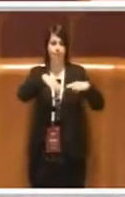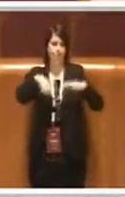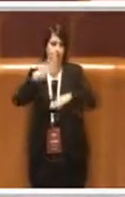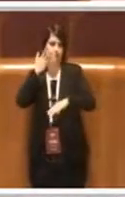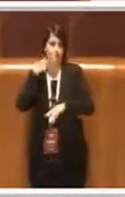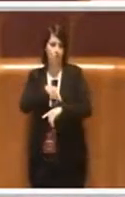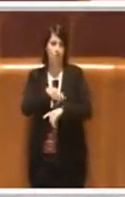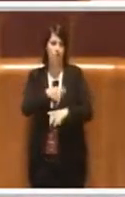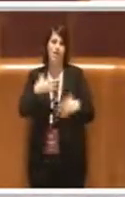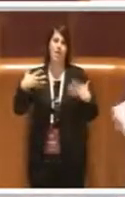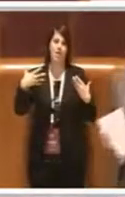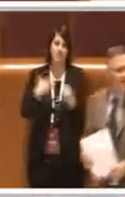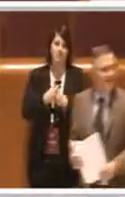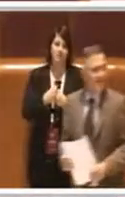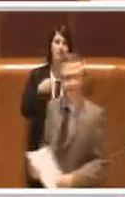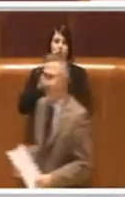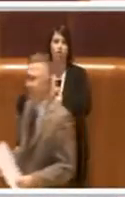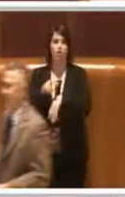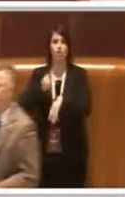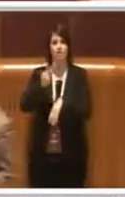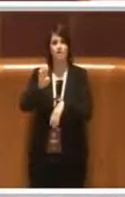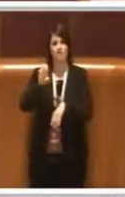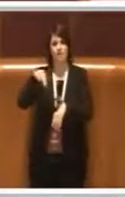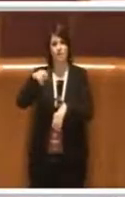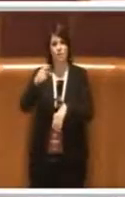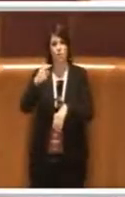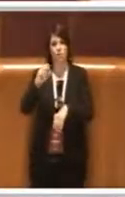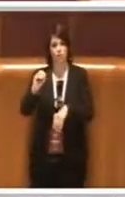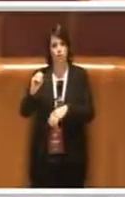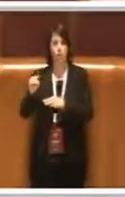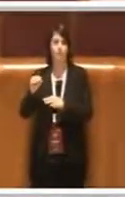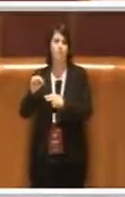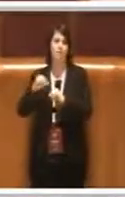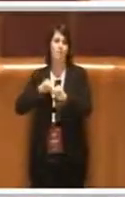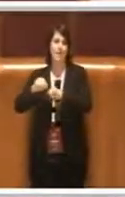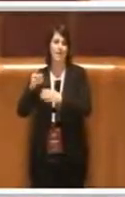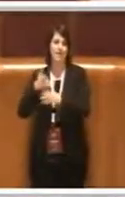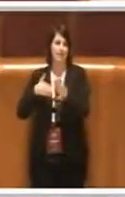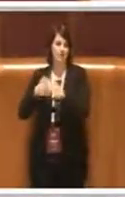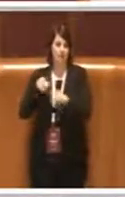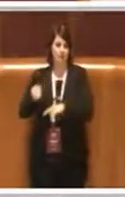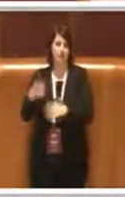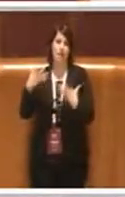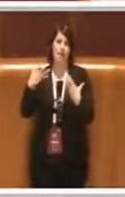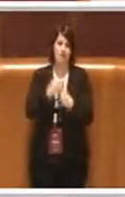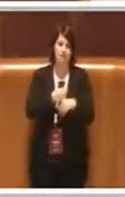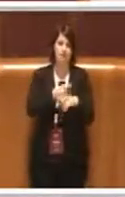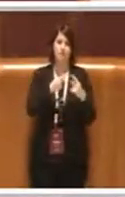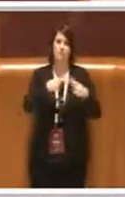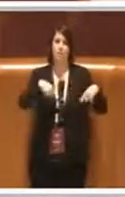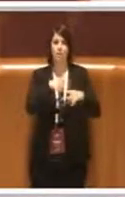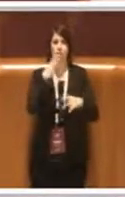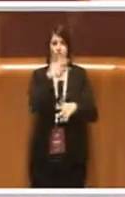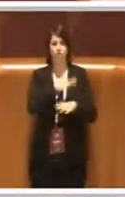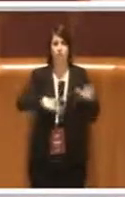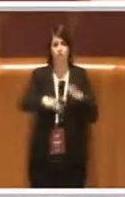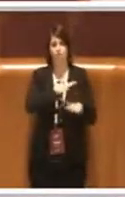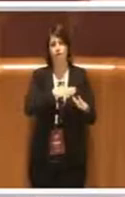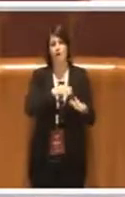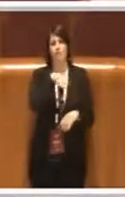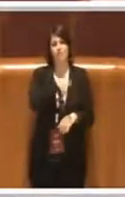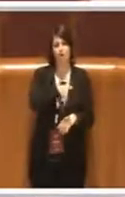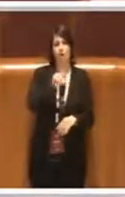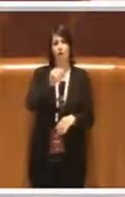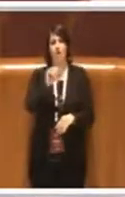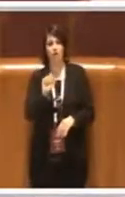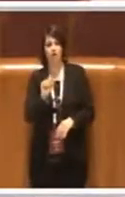Manager Andrea Venuto, con l'aiuto dei membri della Commissione Politiche Sociali, Cristiana Paciocco, Nello Angelucci e